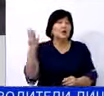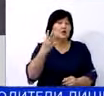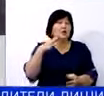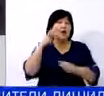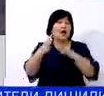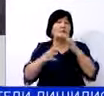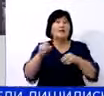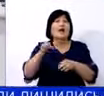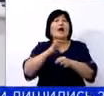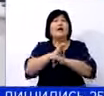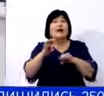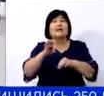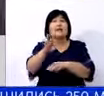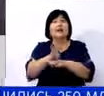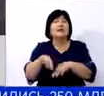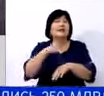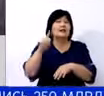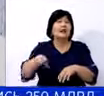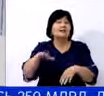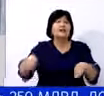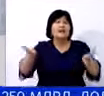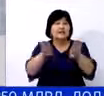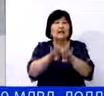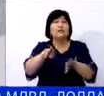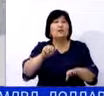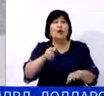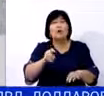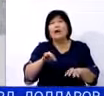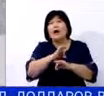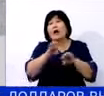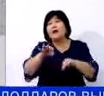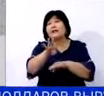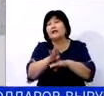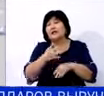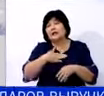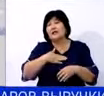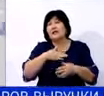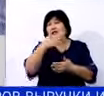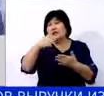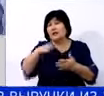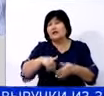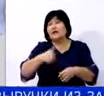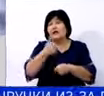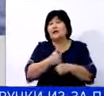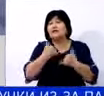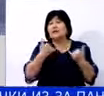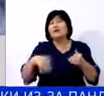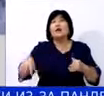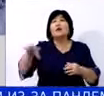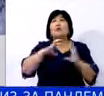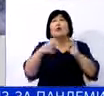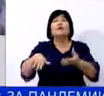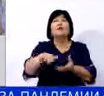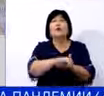мире ядерного арсенала и навсегда закрыл полигон. Антиядерные инициативы нашего государства высоко оценило все мировое